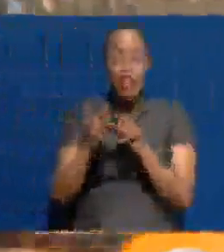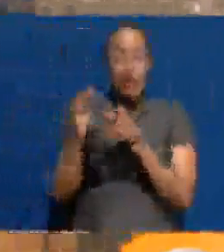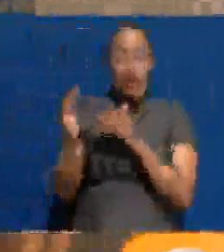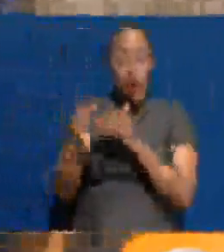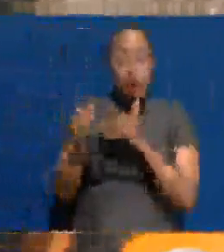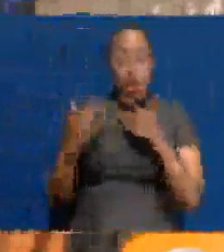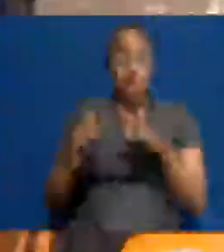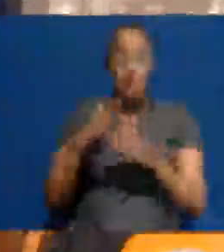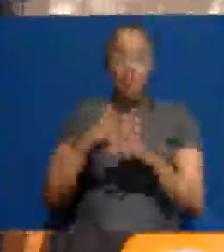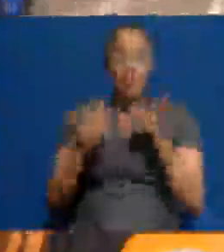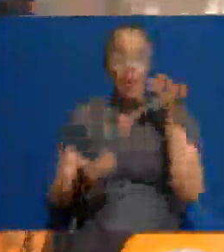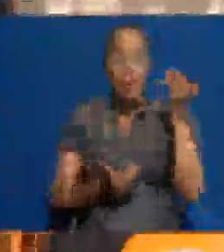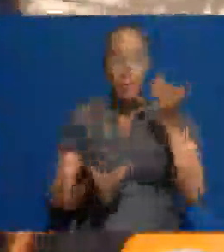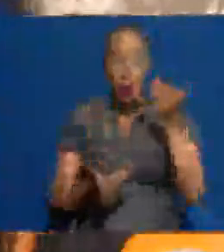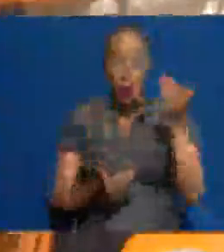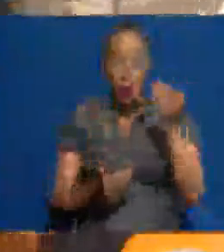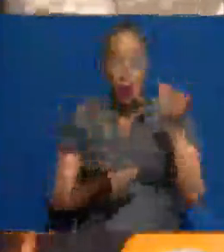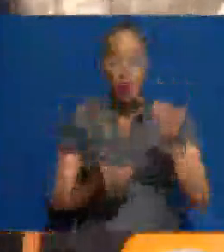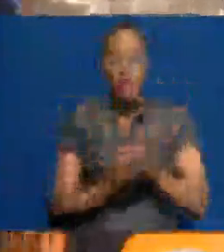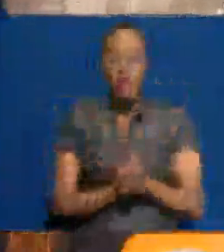msichana wangu.